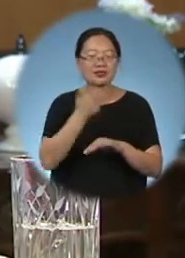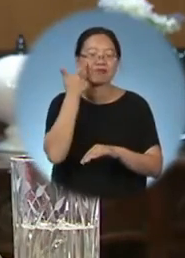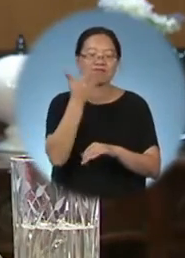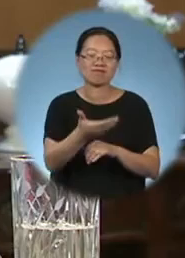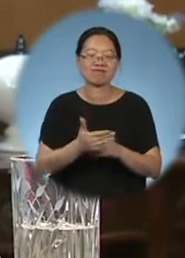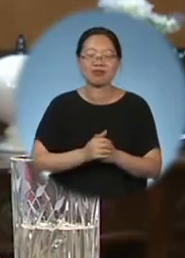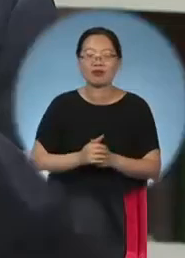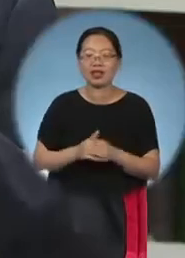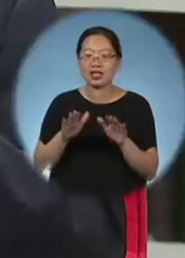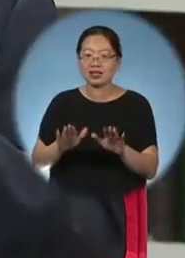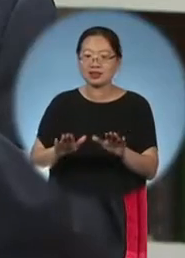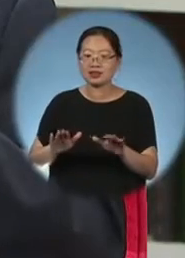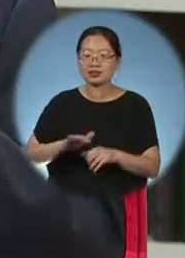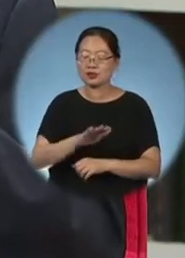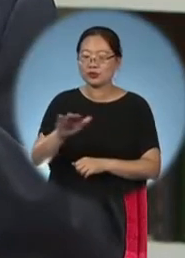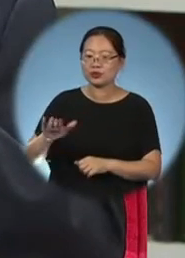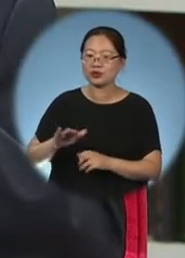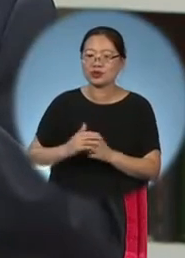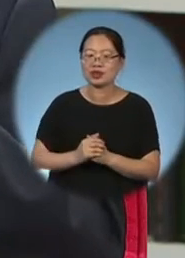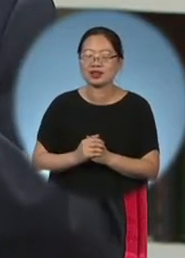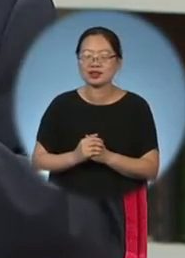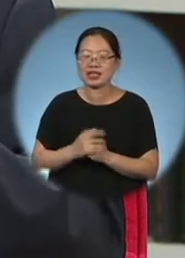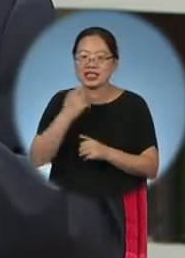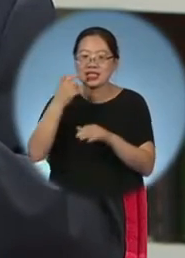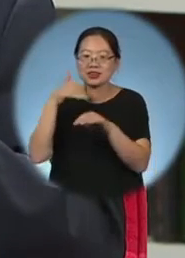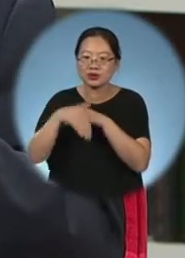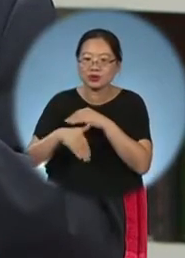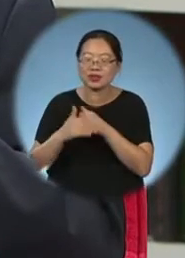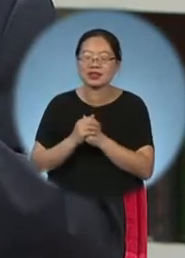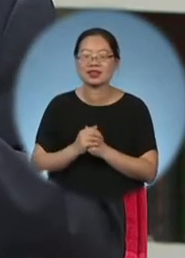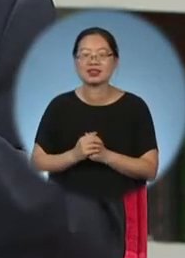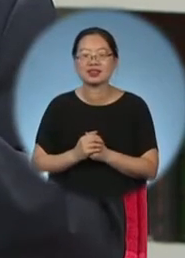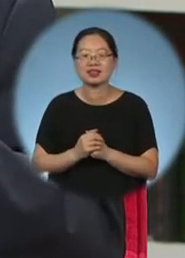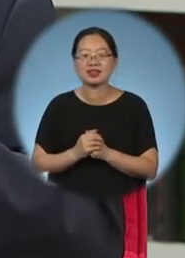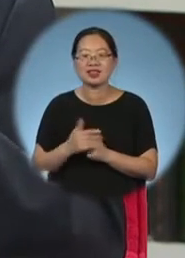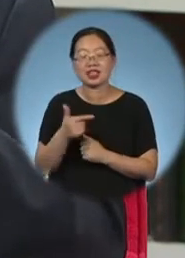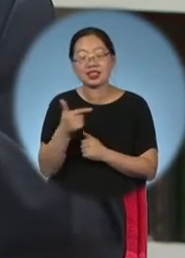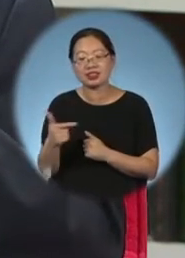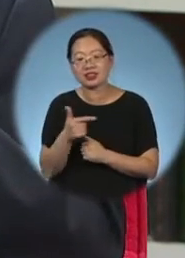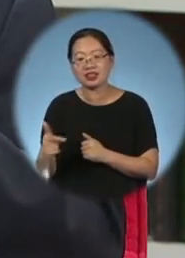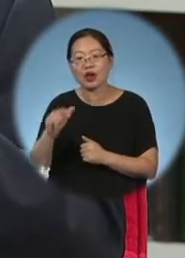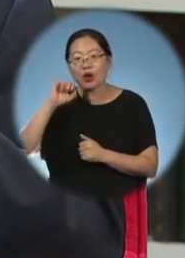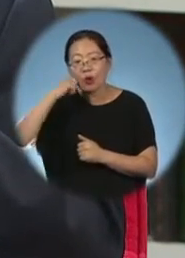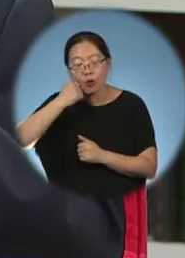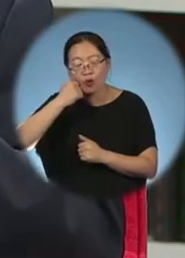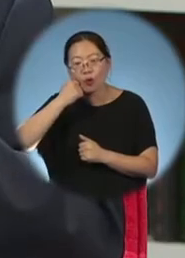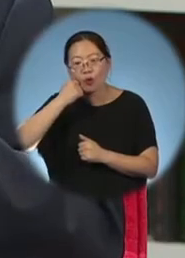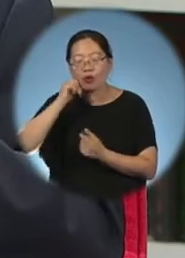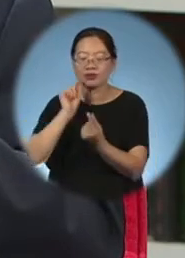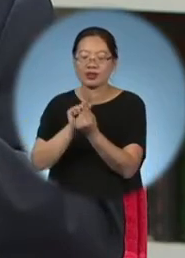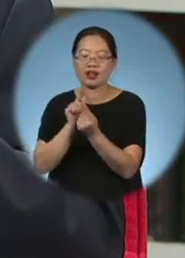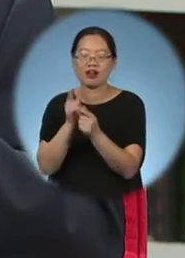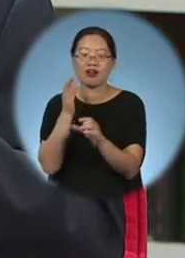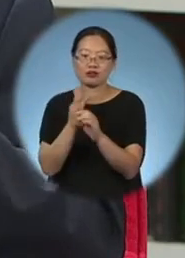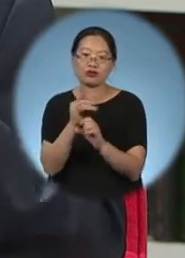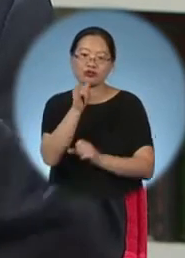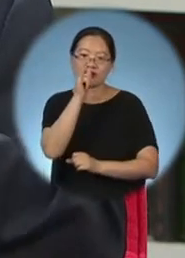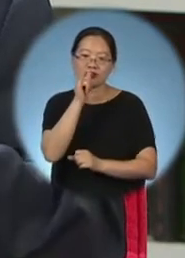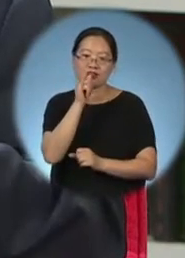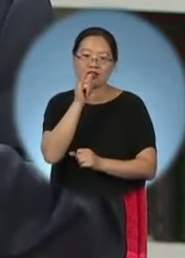될 텐데요. 지금 이제 우리 이 민주주의가 굉장히 어려움에 있습니다. 이